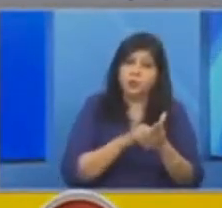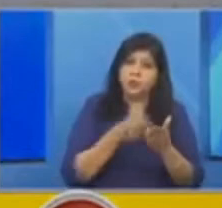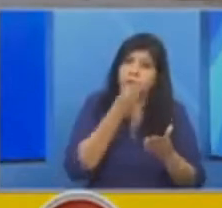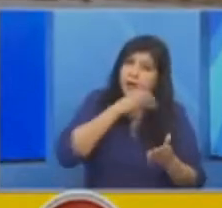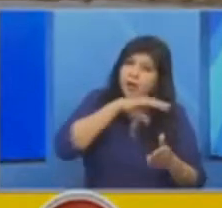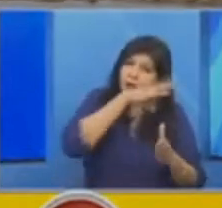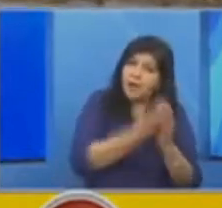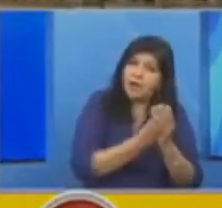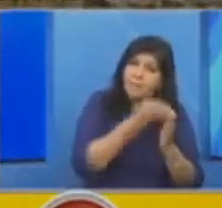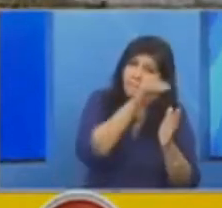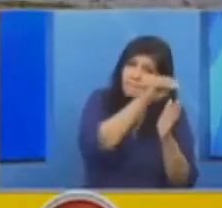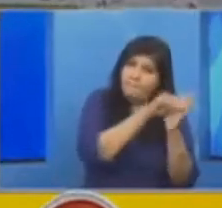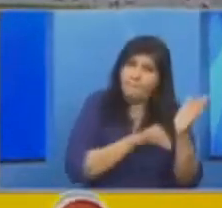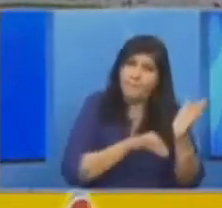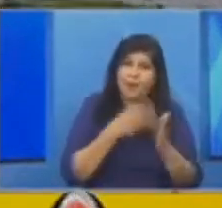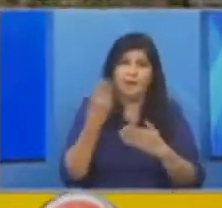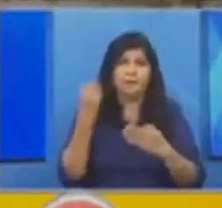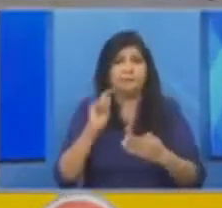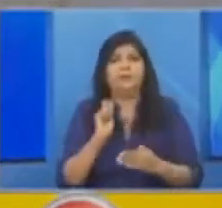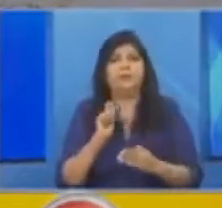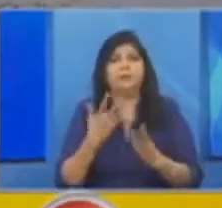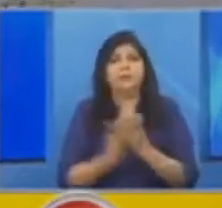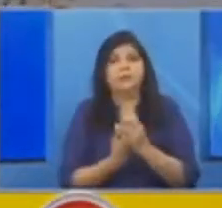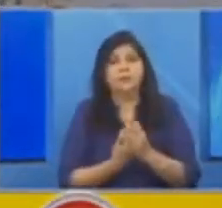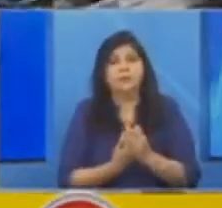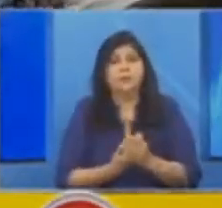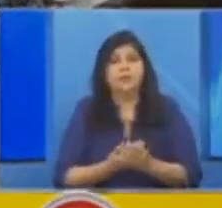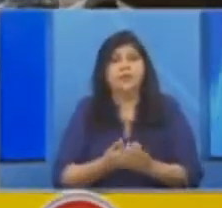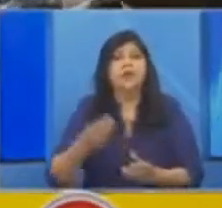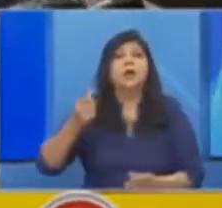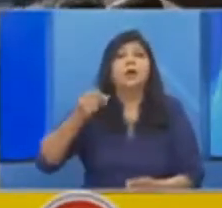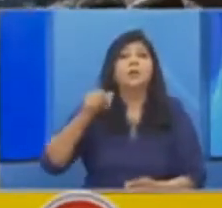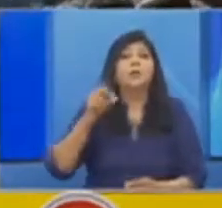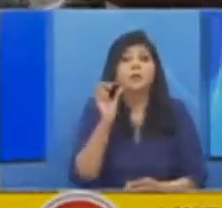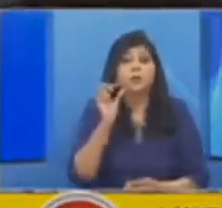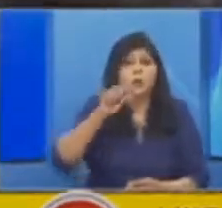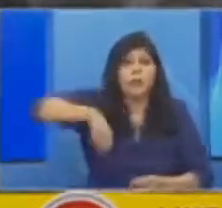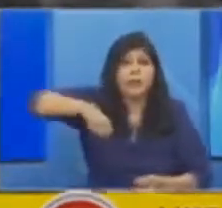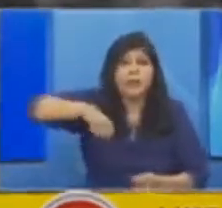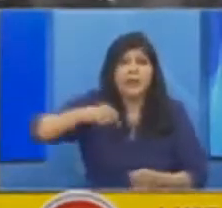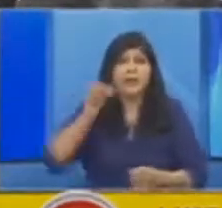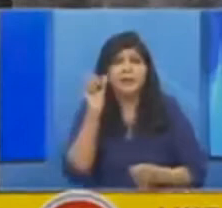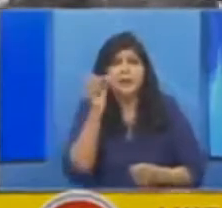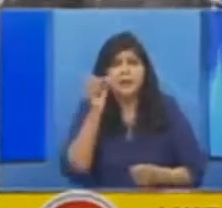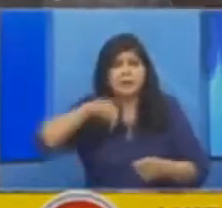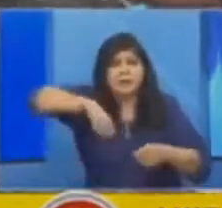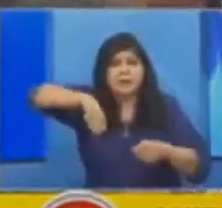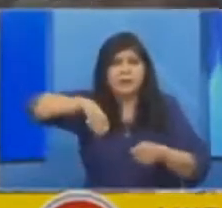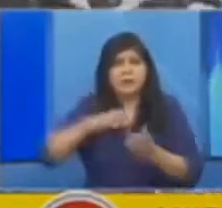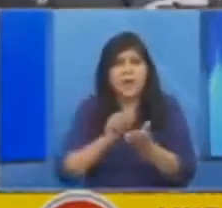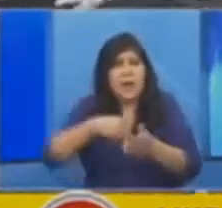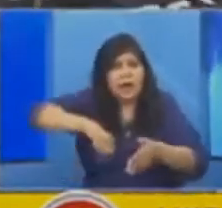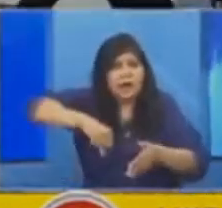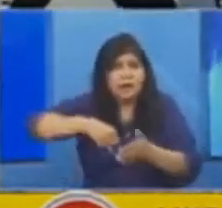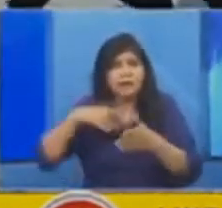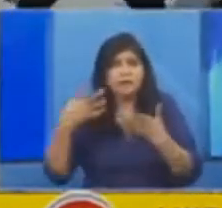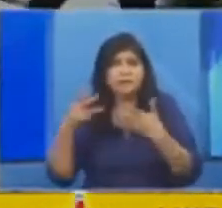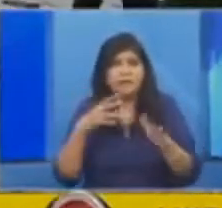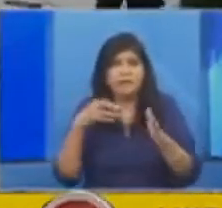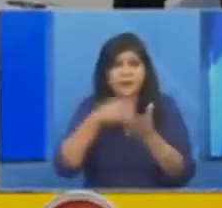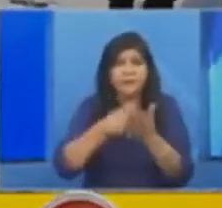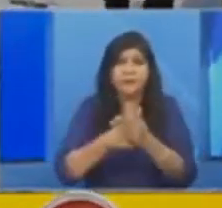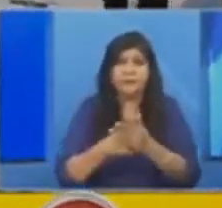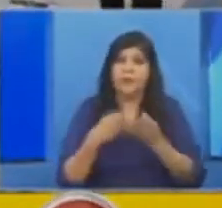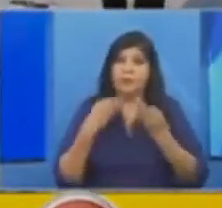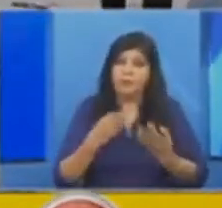प्रान बने, अब जैसे मिलीट्स, मोटे अ आज, रागी है, ज्वार है, ये बहुत अप्योगी पोशक आहार